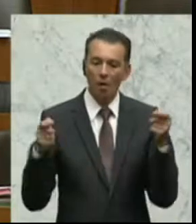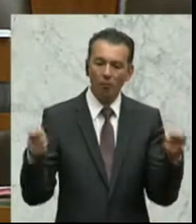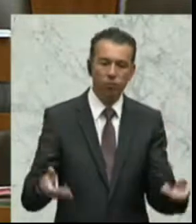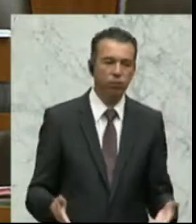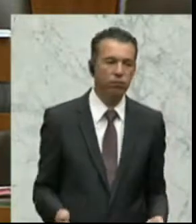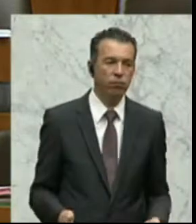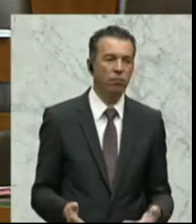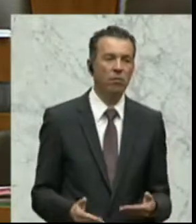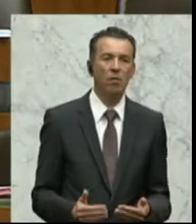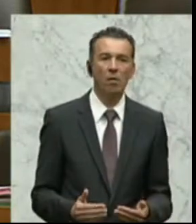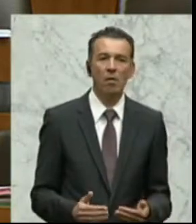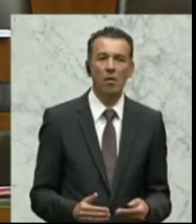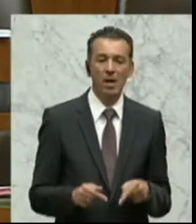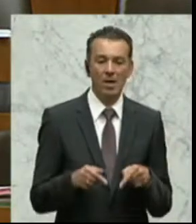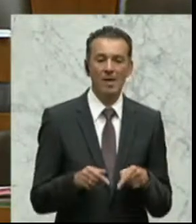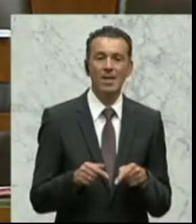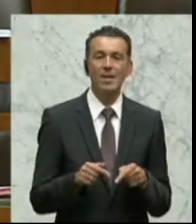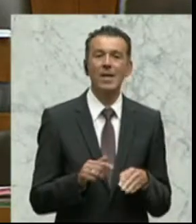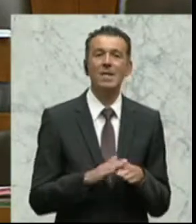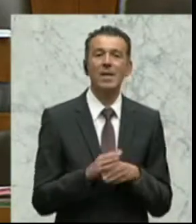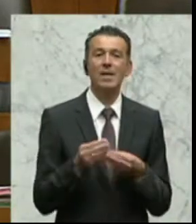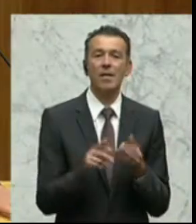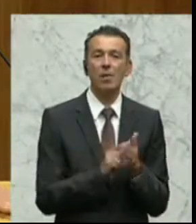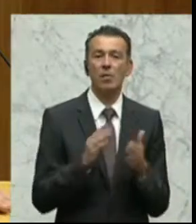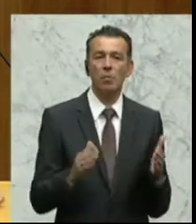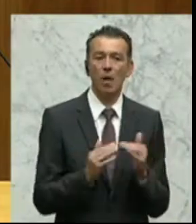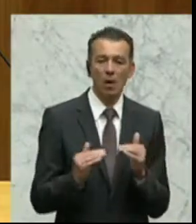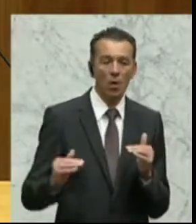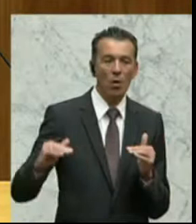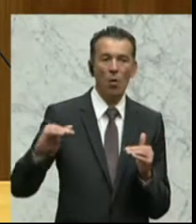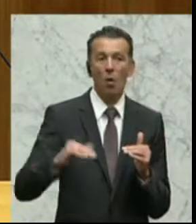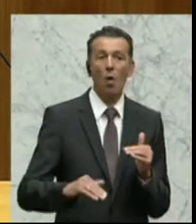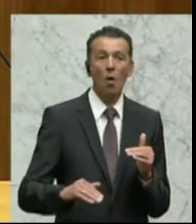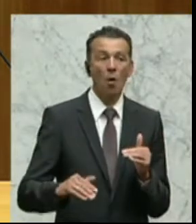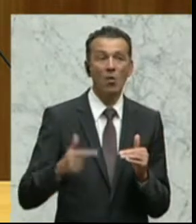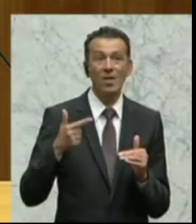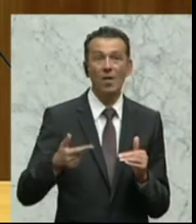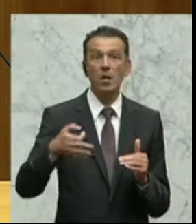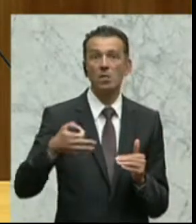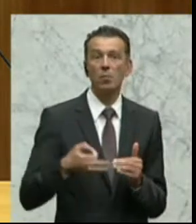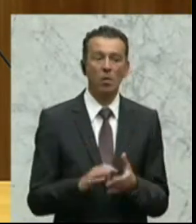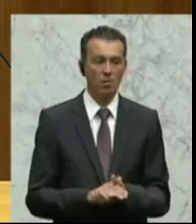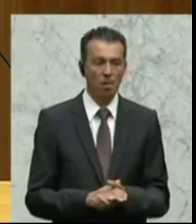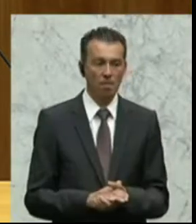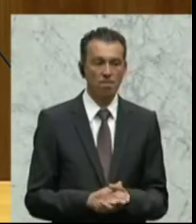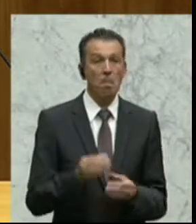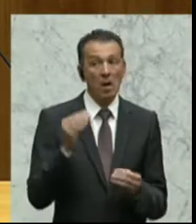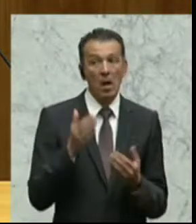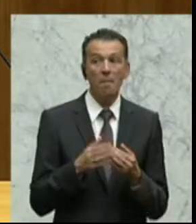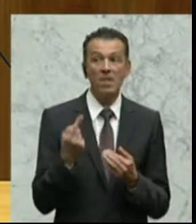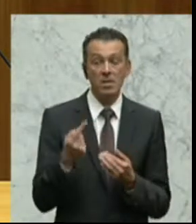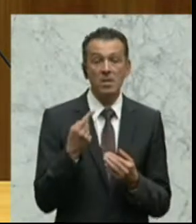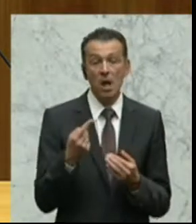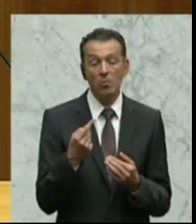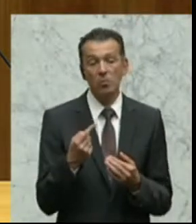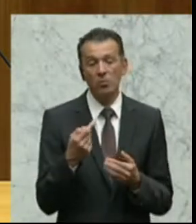steigt allein in dieser Legislaturperiode um ein Fünftel, wenn man ihren optimistischen Annahmen glauben darf. Das heißt, egal wofür